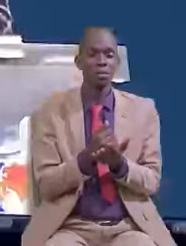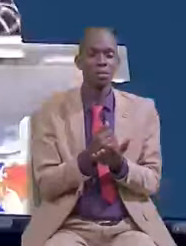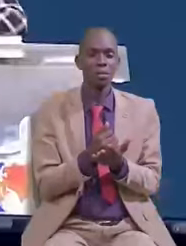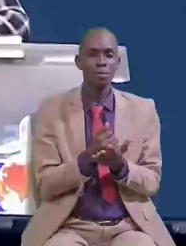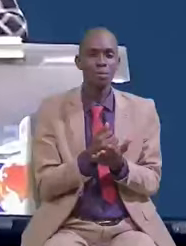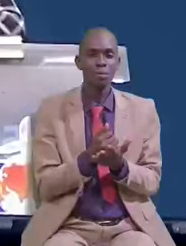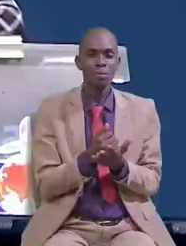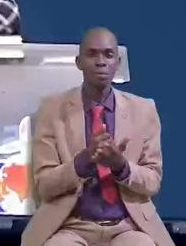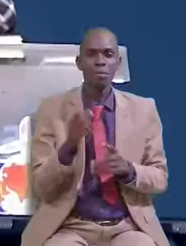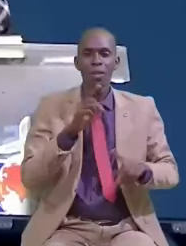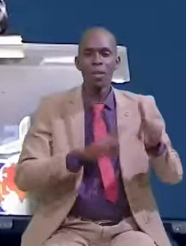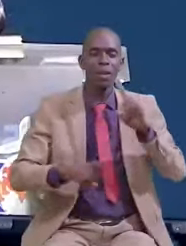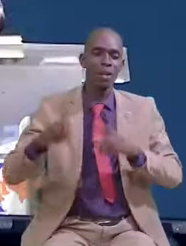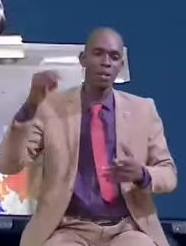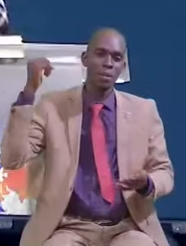Amen.